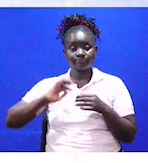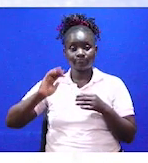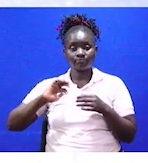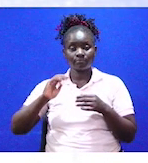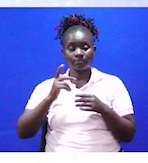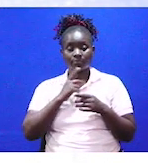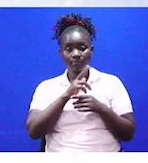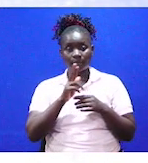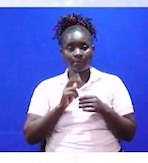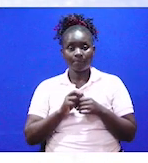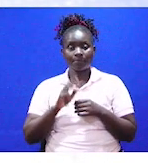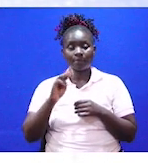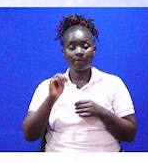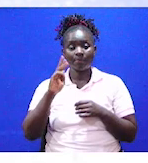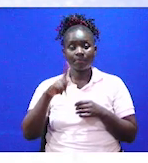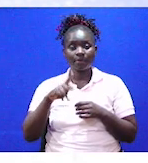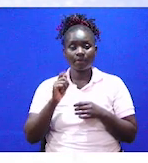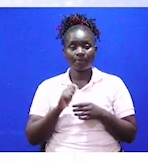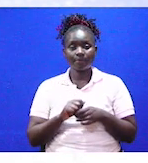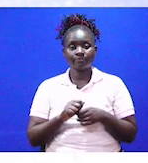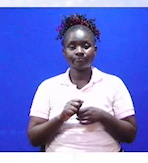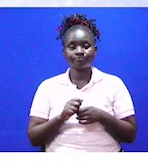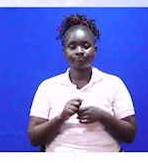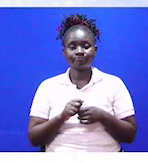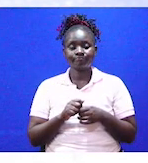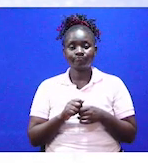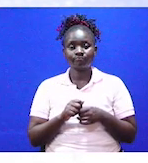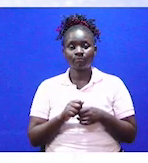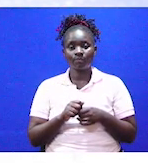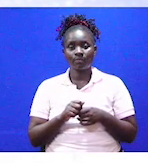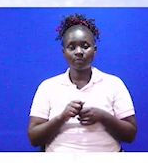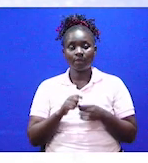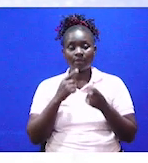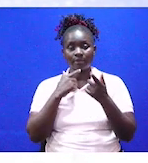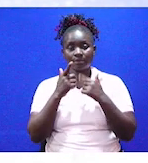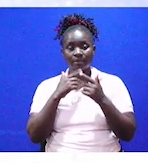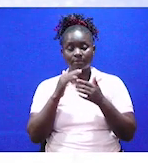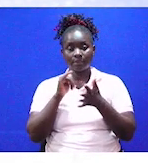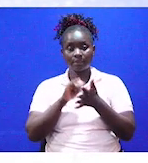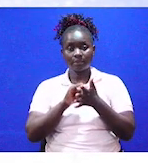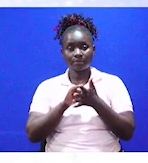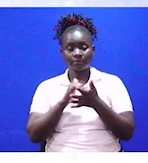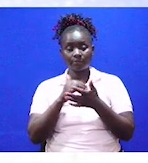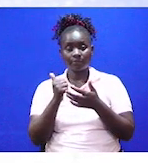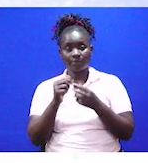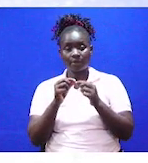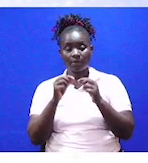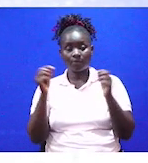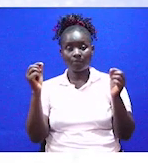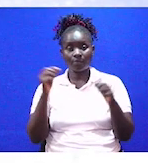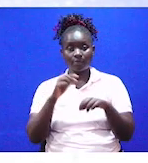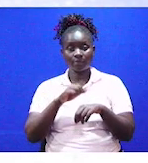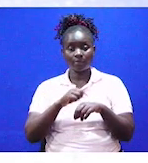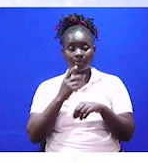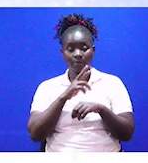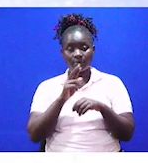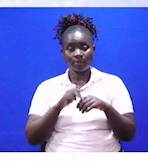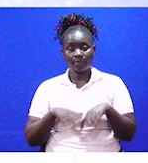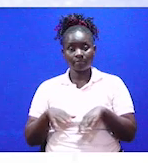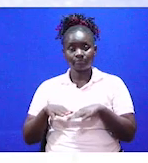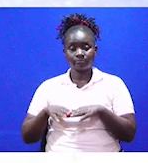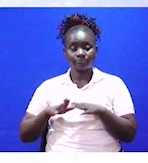wigo omochumbe we constituency ya Kitutu Masaba. Asikaliba tebile nigo asinga kintambe wano banyale kubaba gotigara